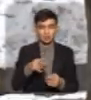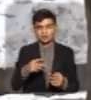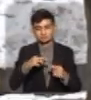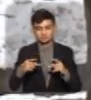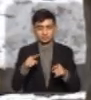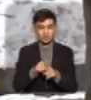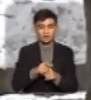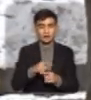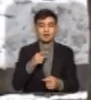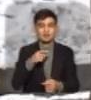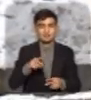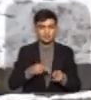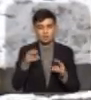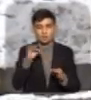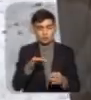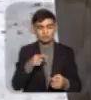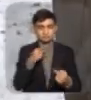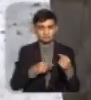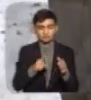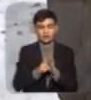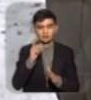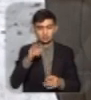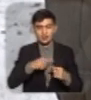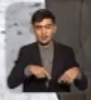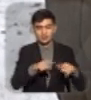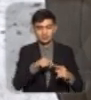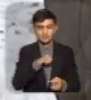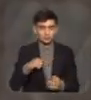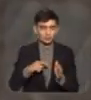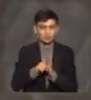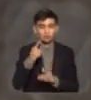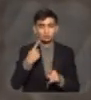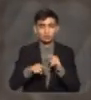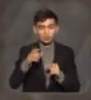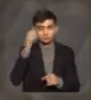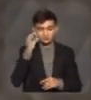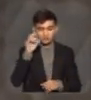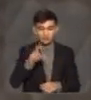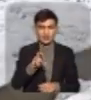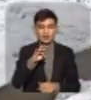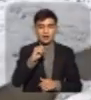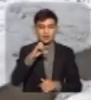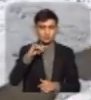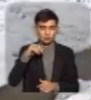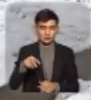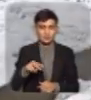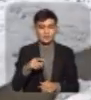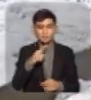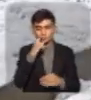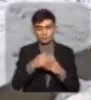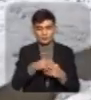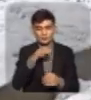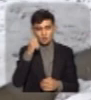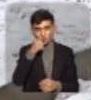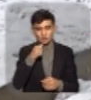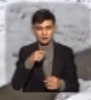с мошенниками должна стать одной из приоритетных задач агентства, говорит другой аналитик Расул Рысмамбетов. За последние годы, пока